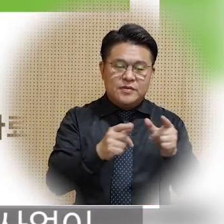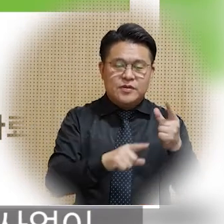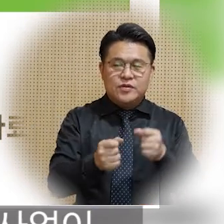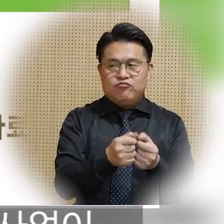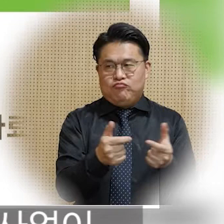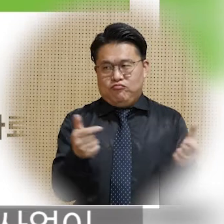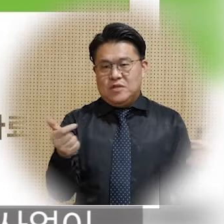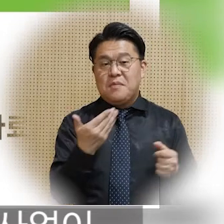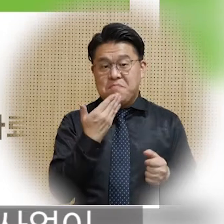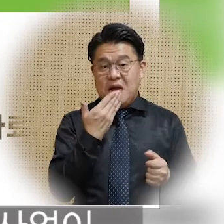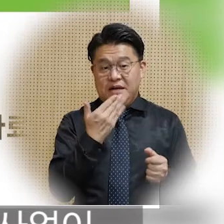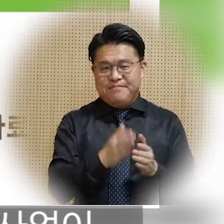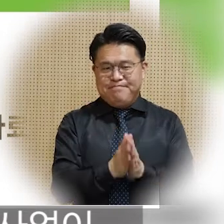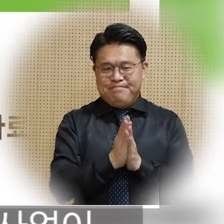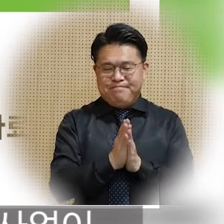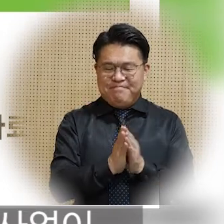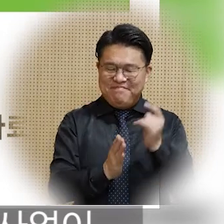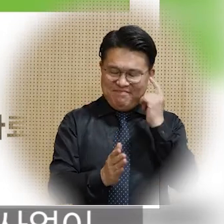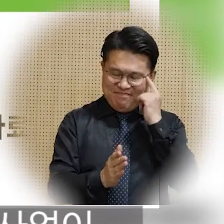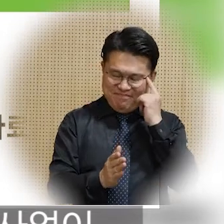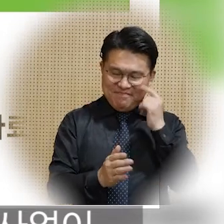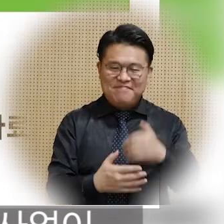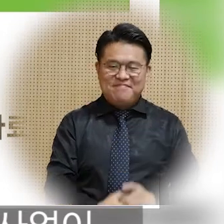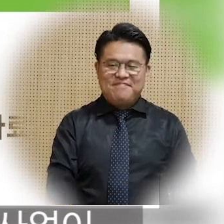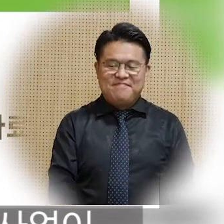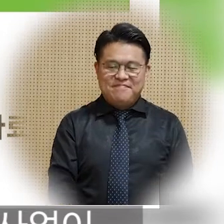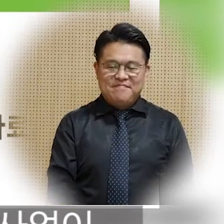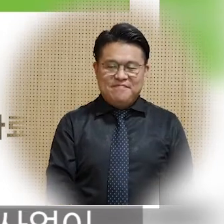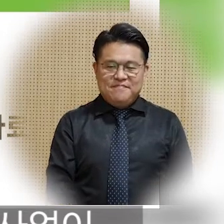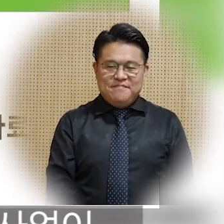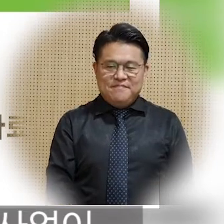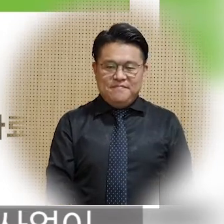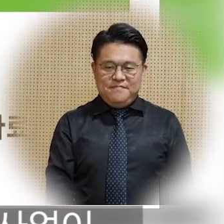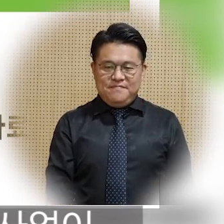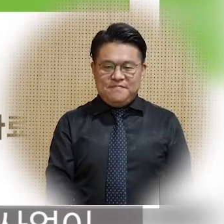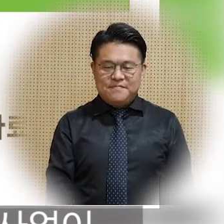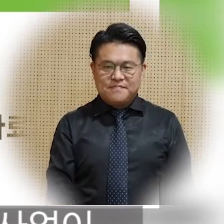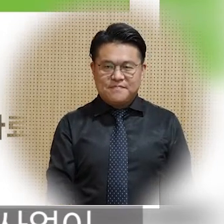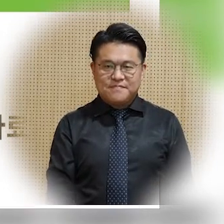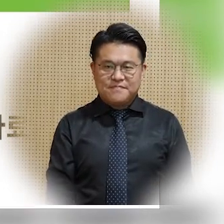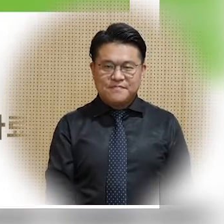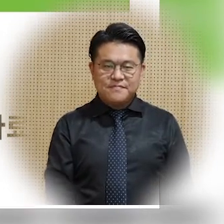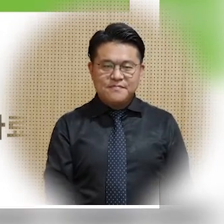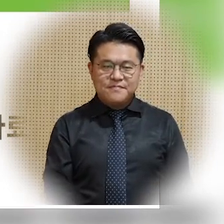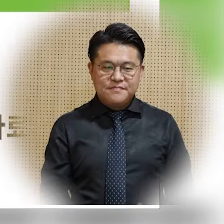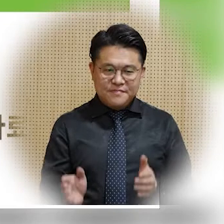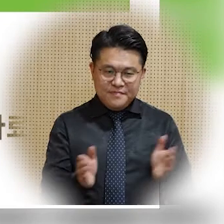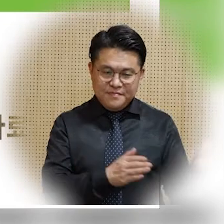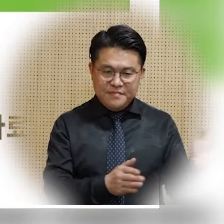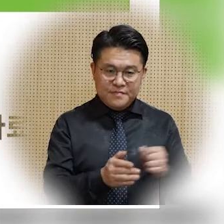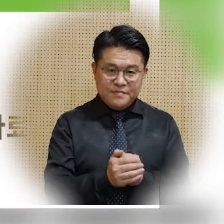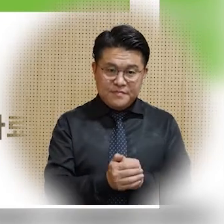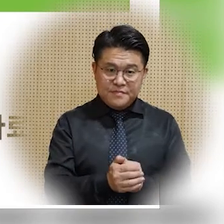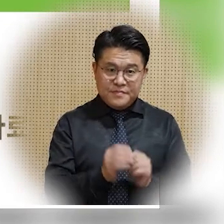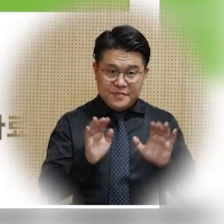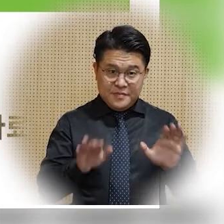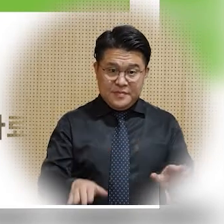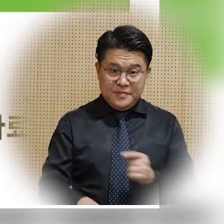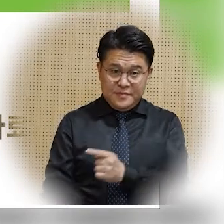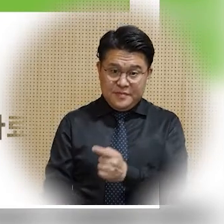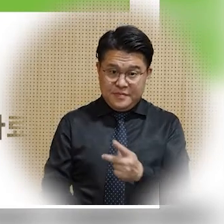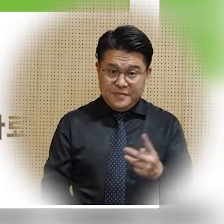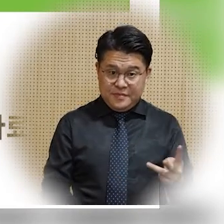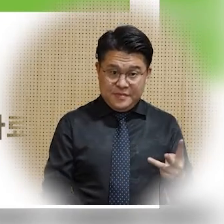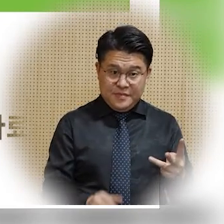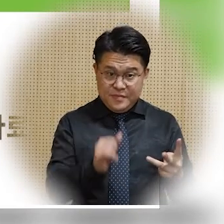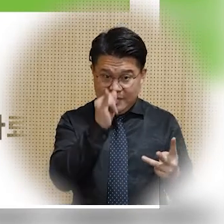일자리 사업이 좀 더 활성화될 수 있는 그런 계기가 마련되지 않을까라는 생각을 해봅니다. 자, 그래서 아래 나와 있는